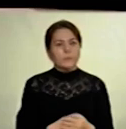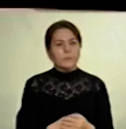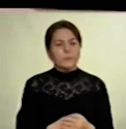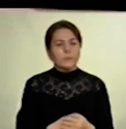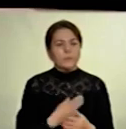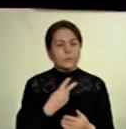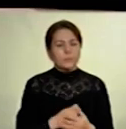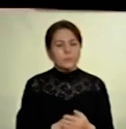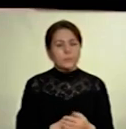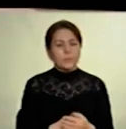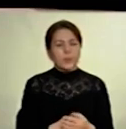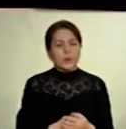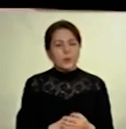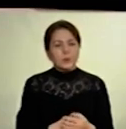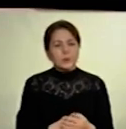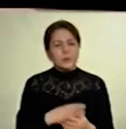Demak,